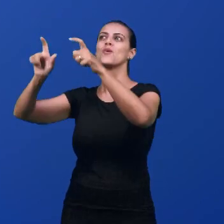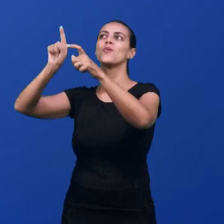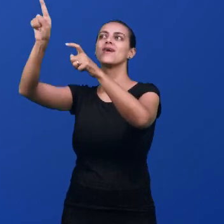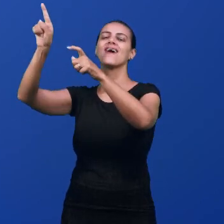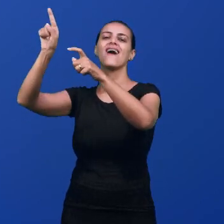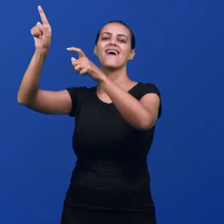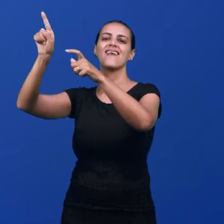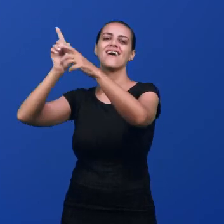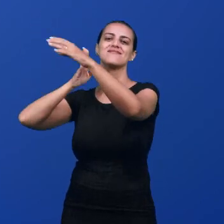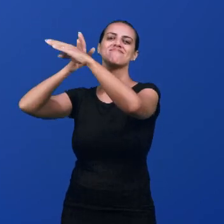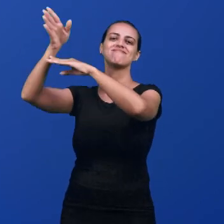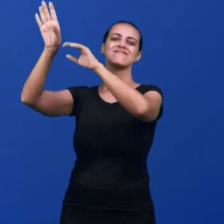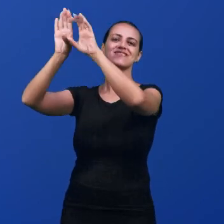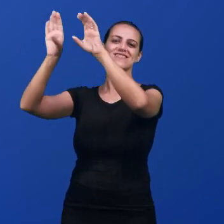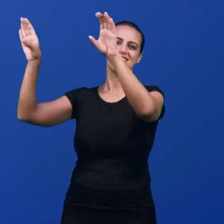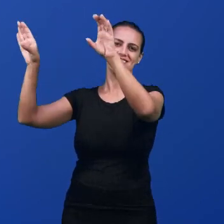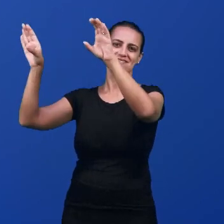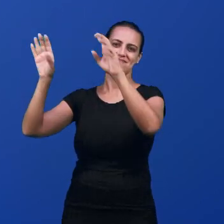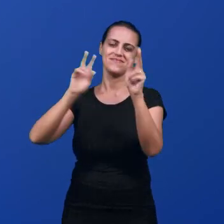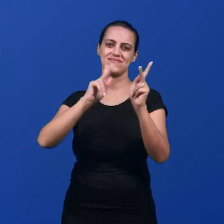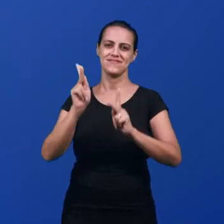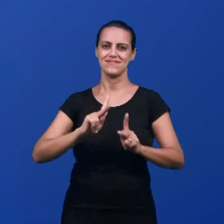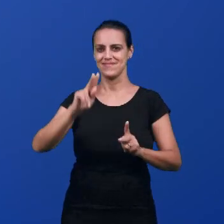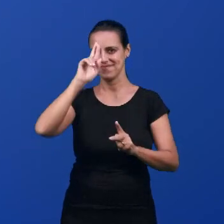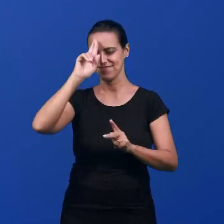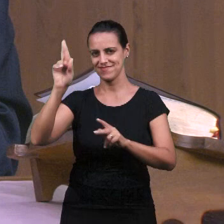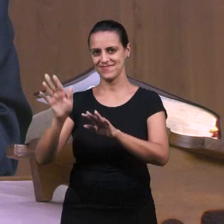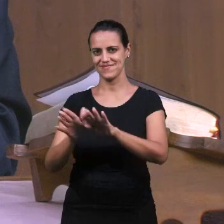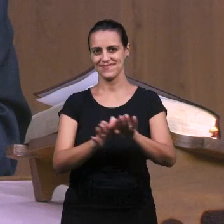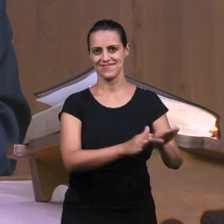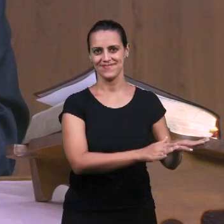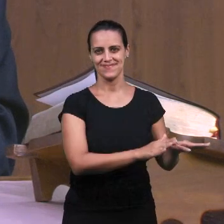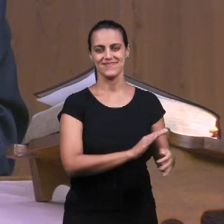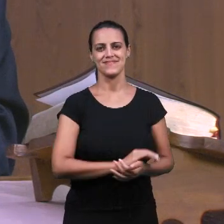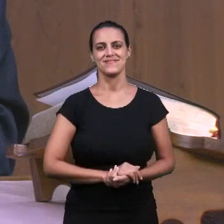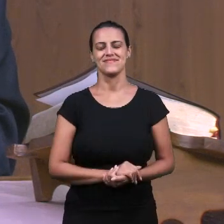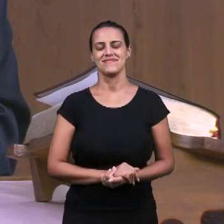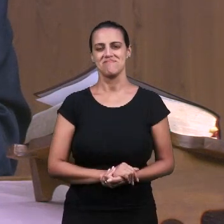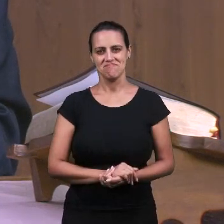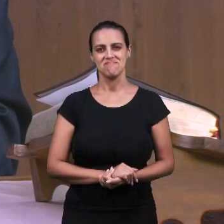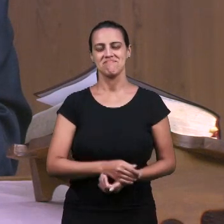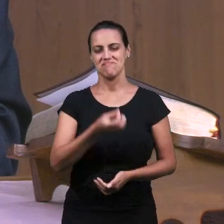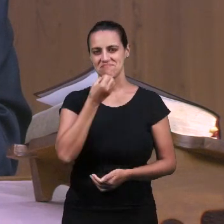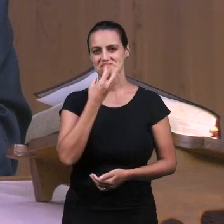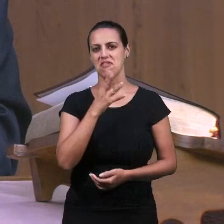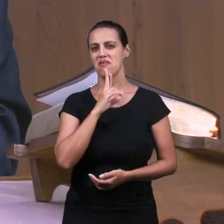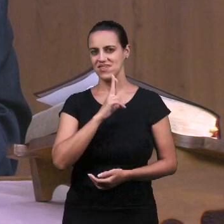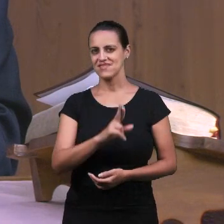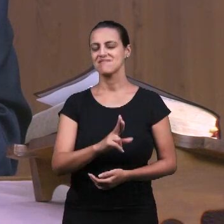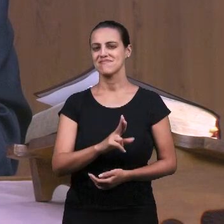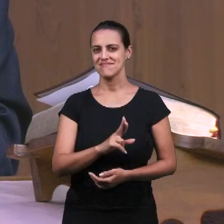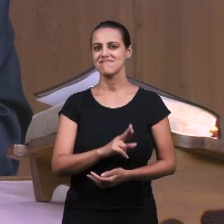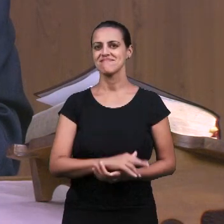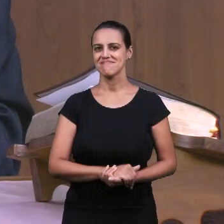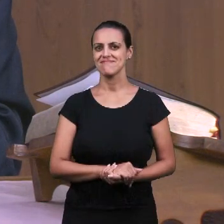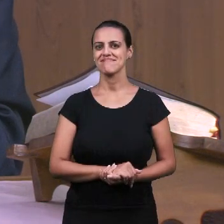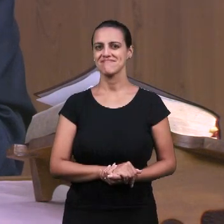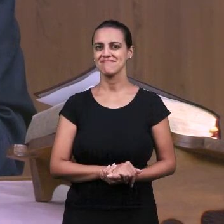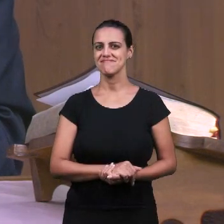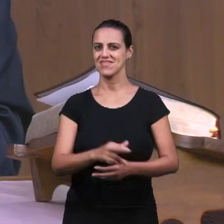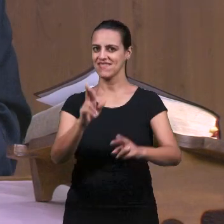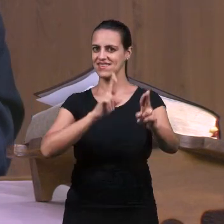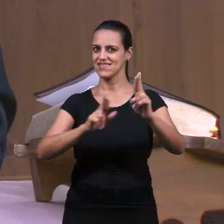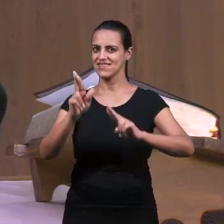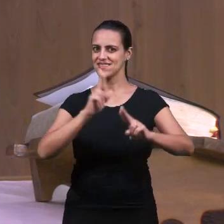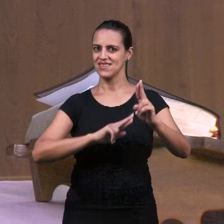terre promise, la nouvelle Canaan céleste, la paix du Seigneur. Très bien, les réponses principalement données par nos frères qui